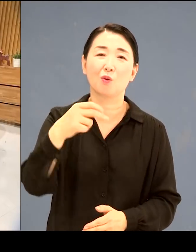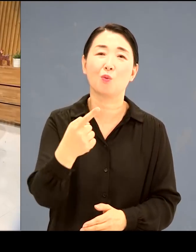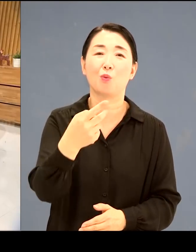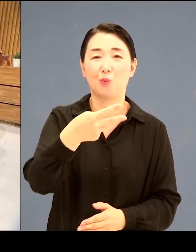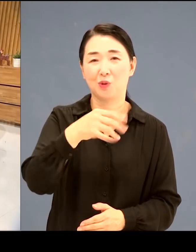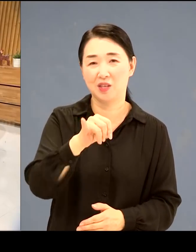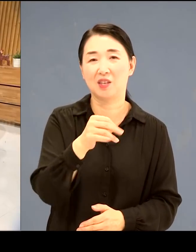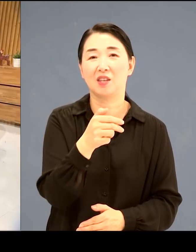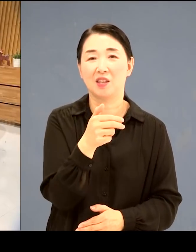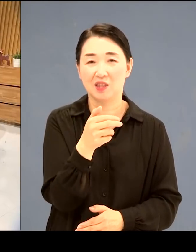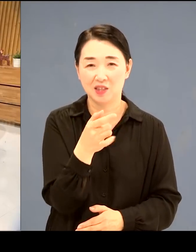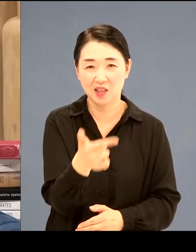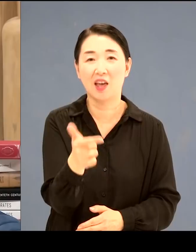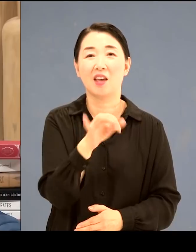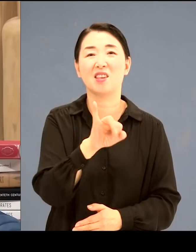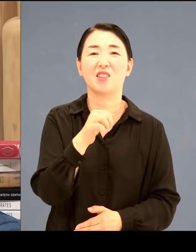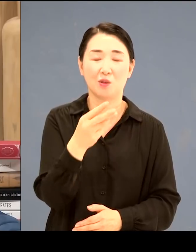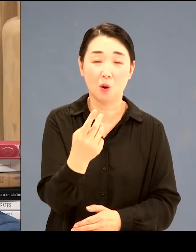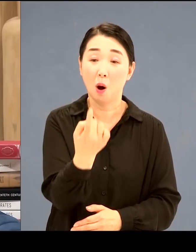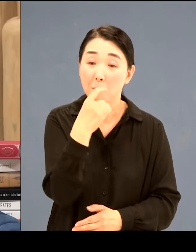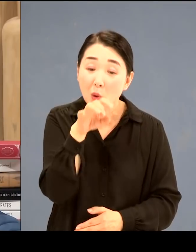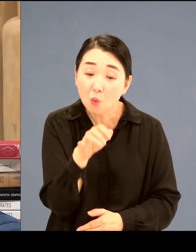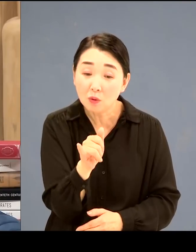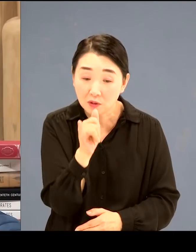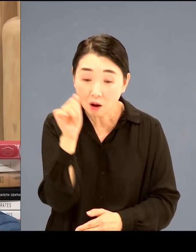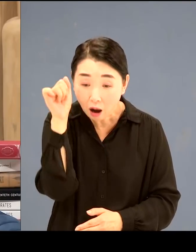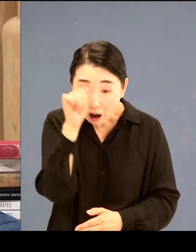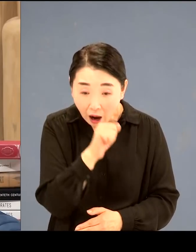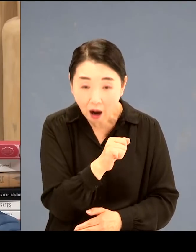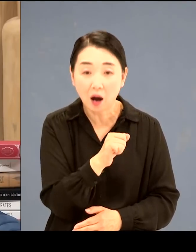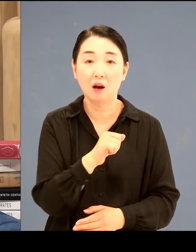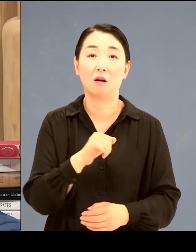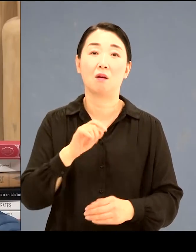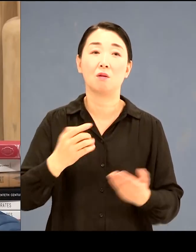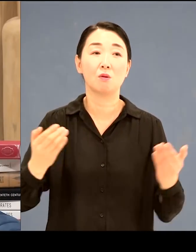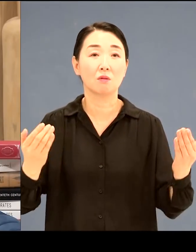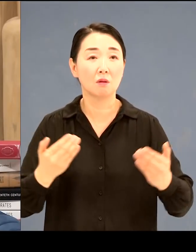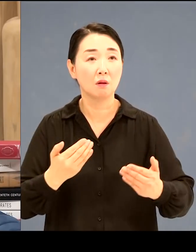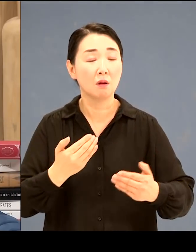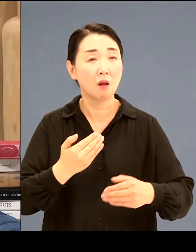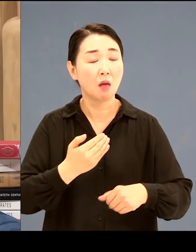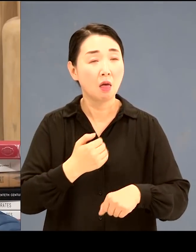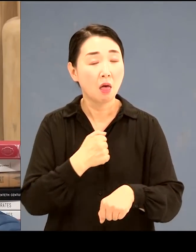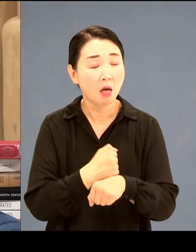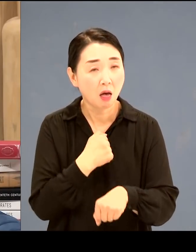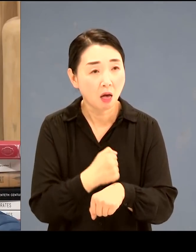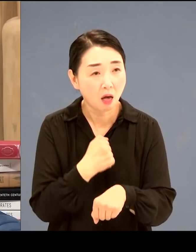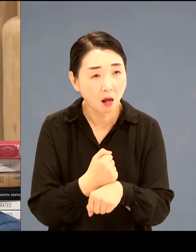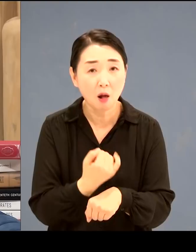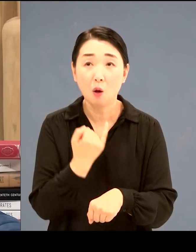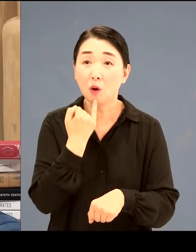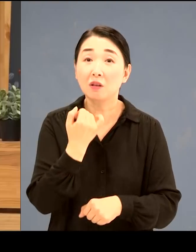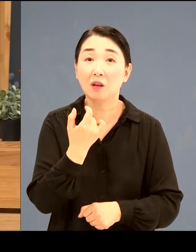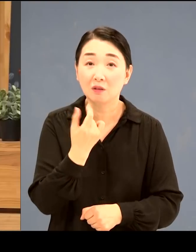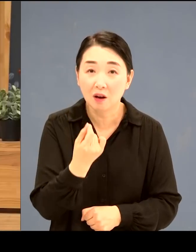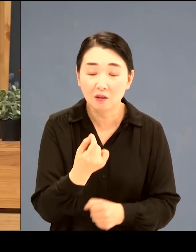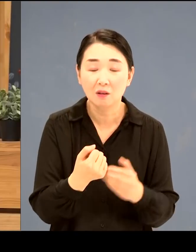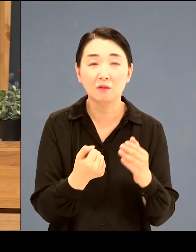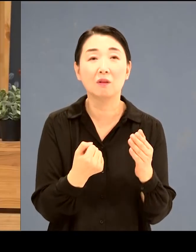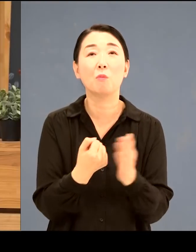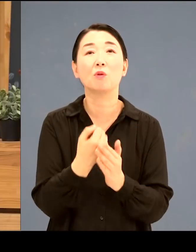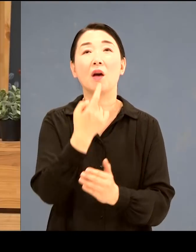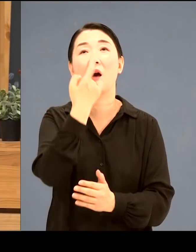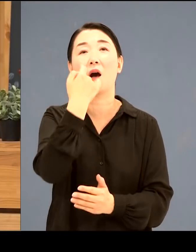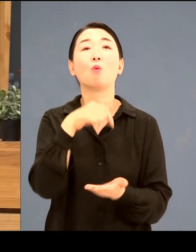네. 학원이 있다는 거를 보고 아, 이런 일을 해보면 어떨까 그런 생각이 들어서 바로 갔어요.